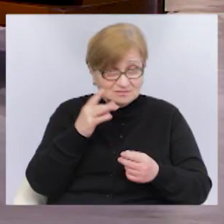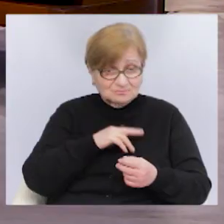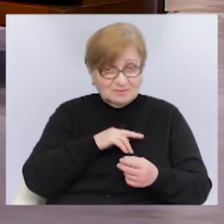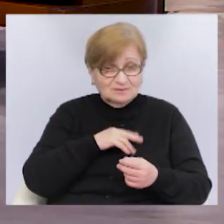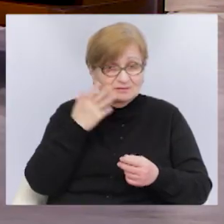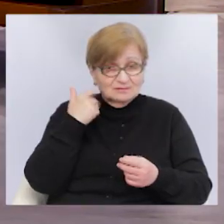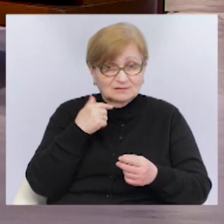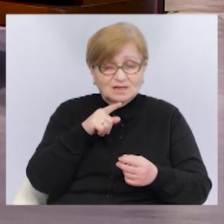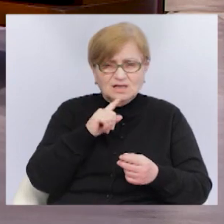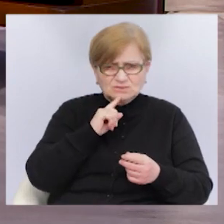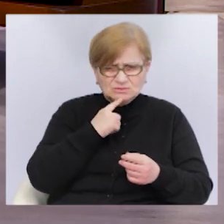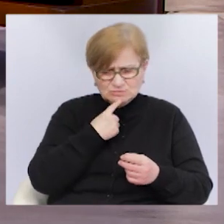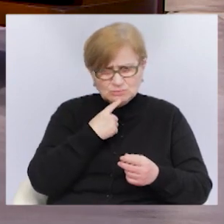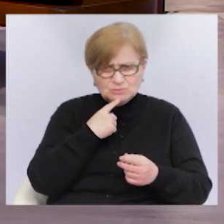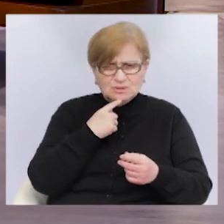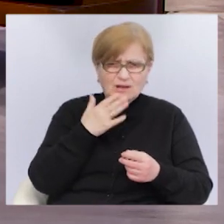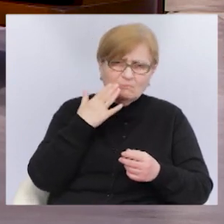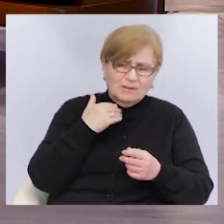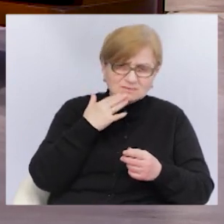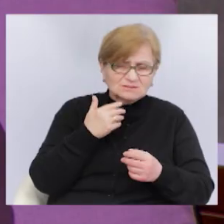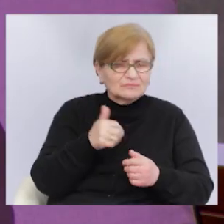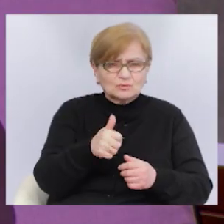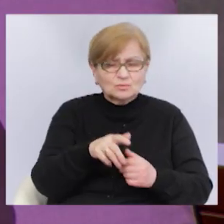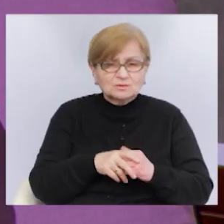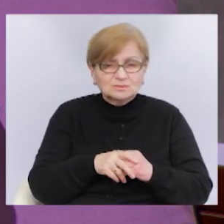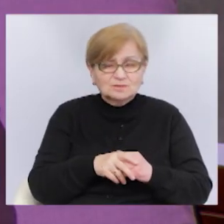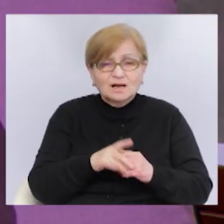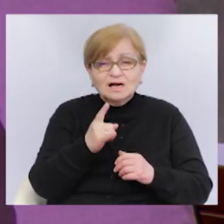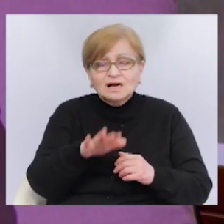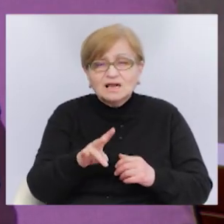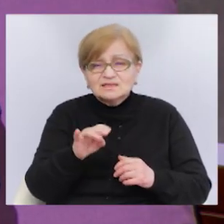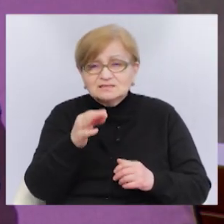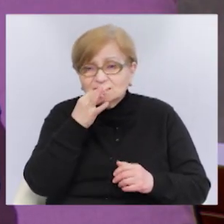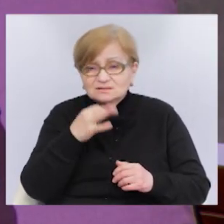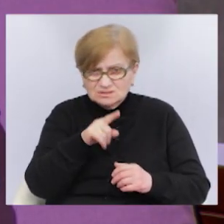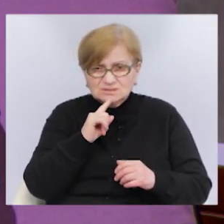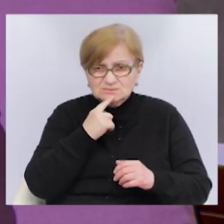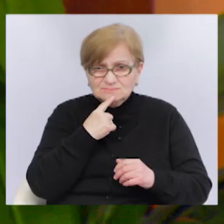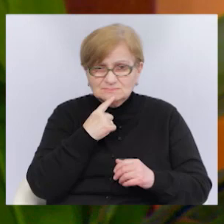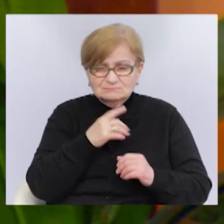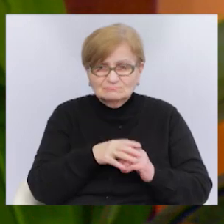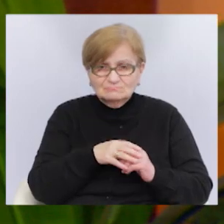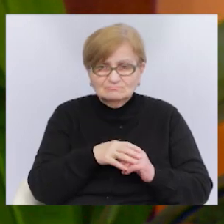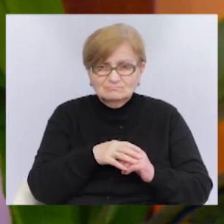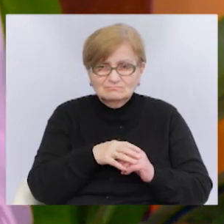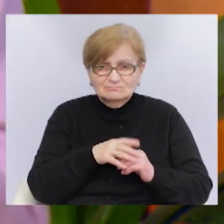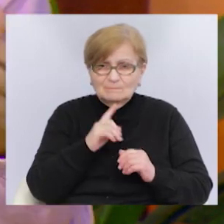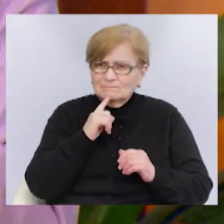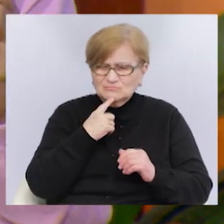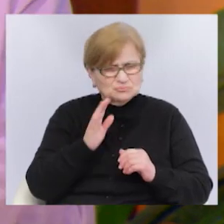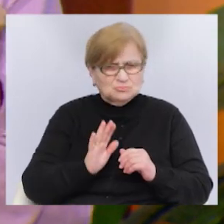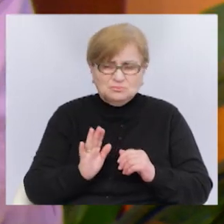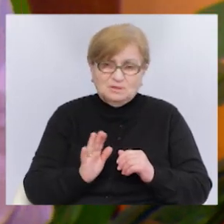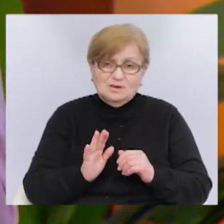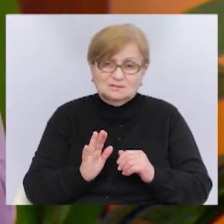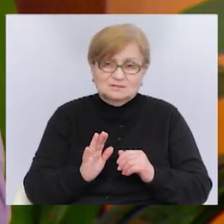თქვა მარტივია, რთულია, ნიტა შენც რო შენ ეს დაესაუბრო შეგიძლია. ხო არ გიძნელდება ეს პროცესი? რთული